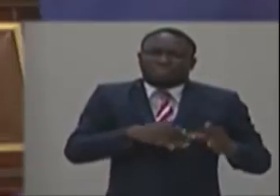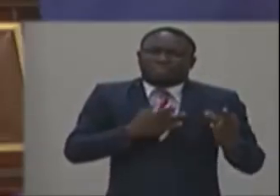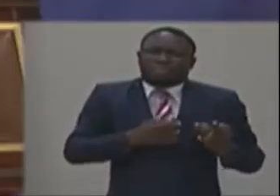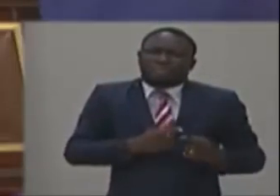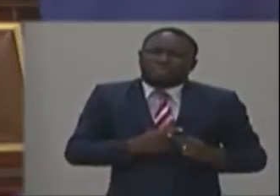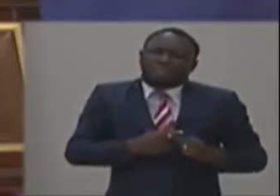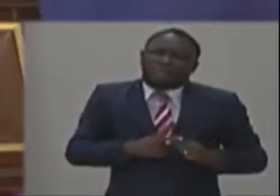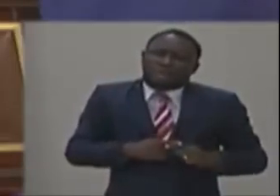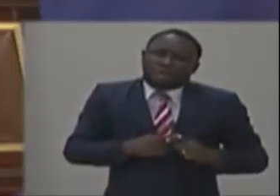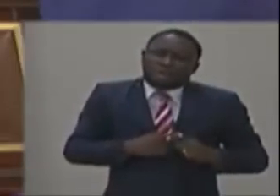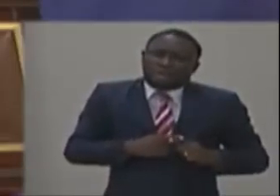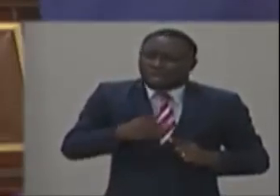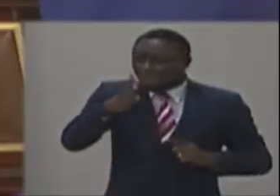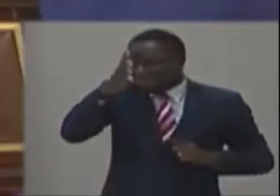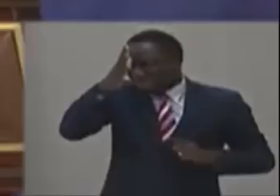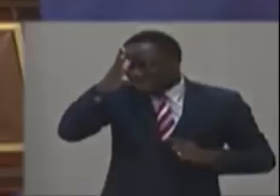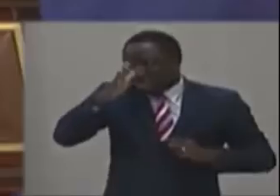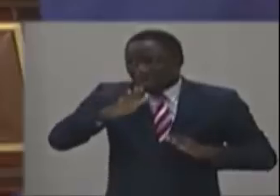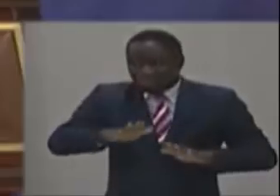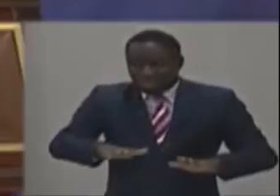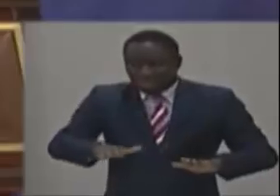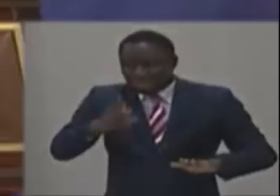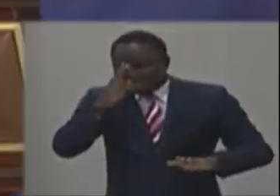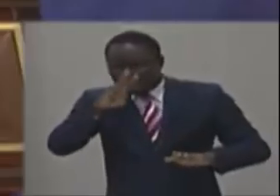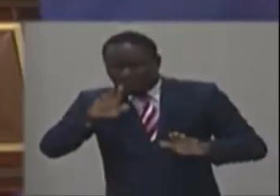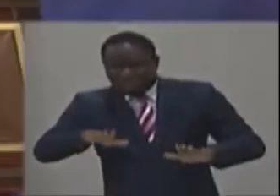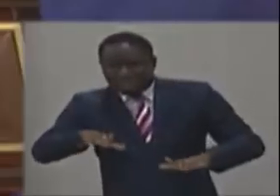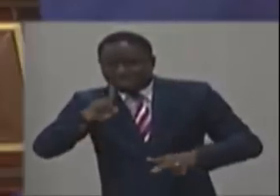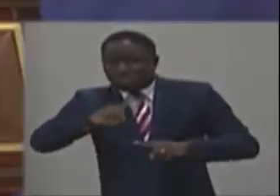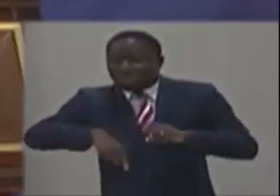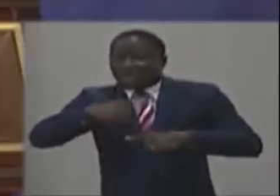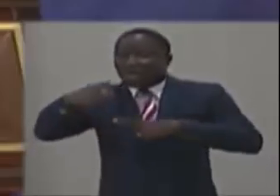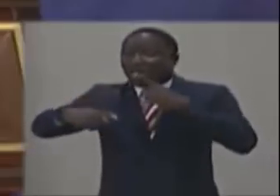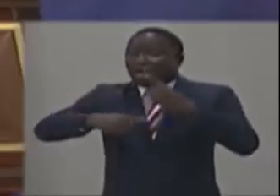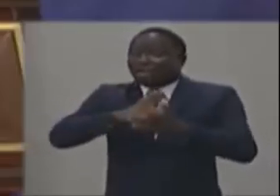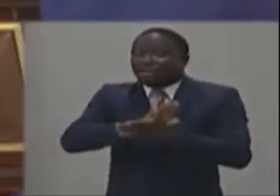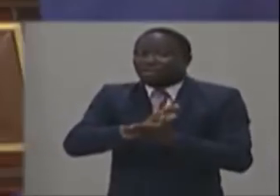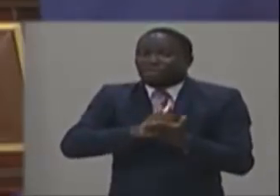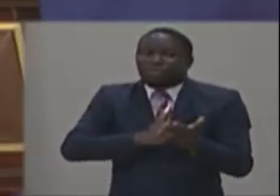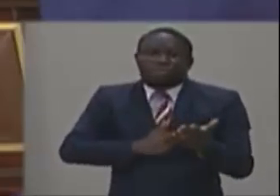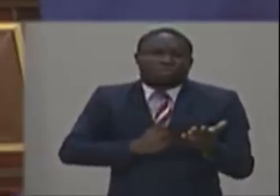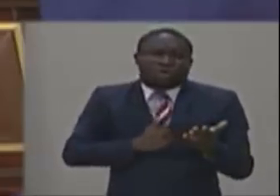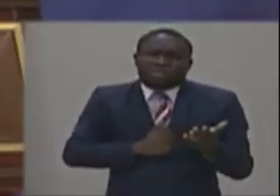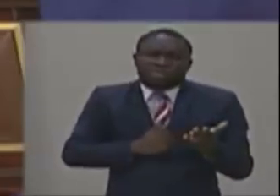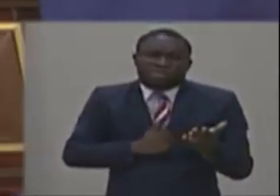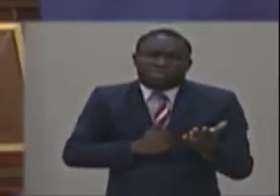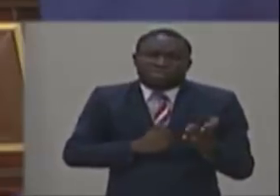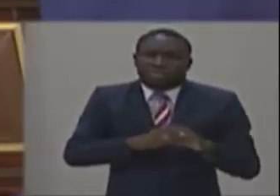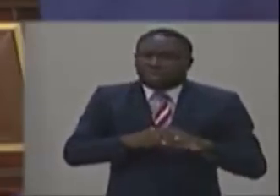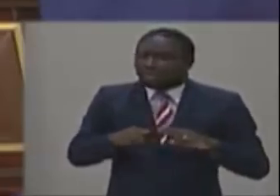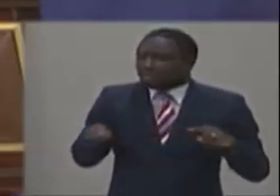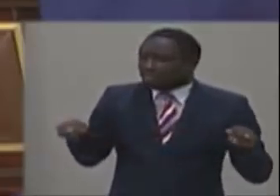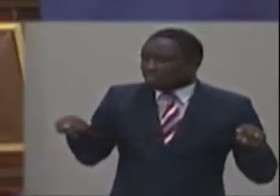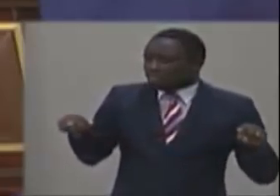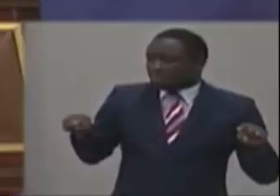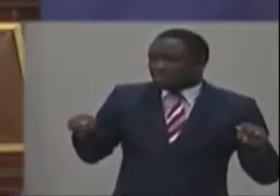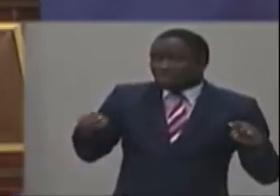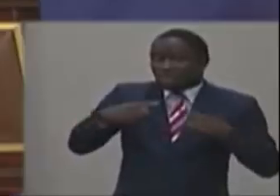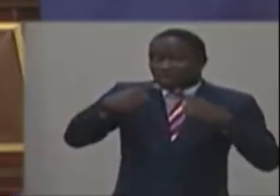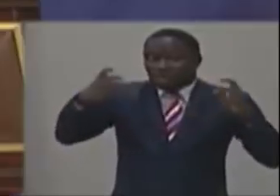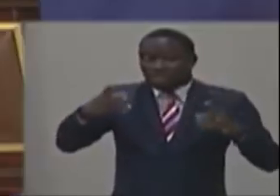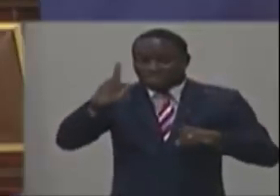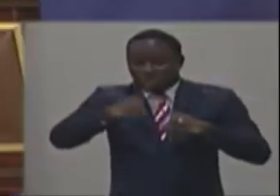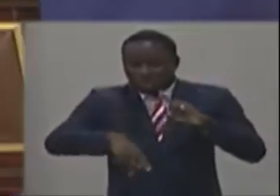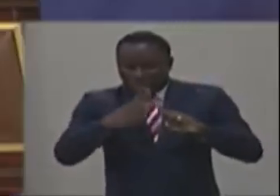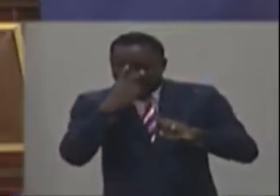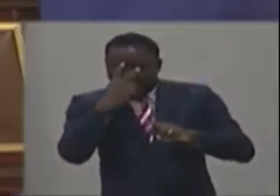papa petit pour moi si monde pas qu'à aller l'école. Mais l'ennemi invisible